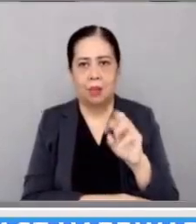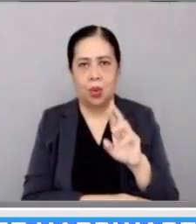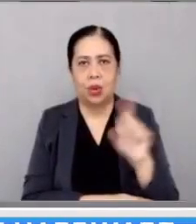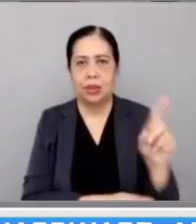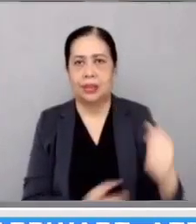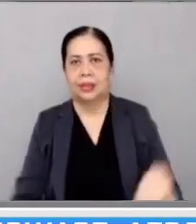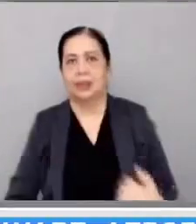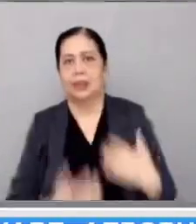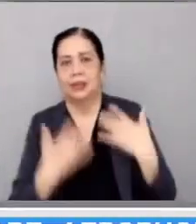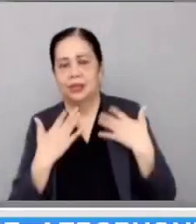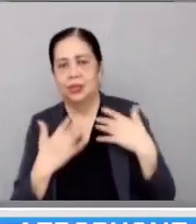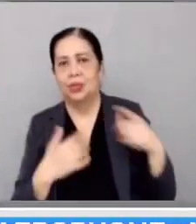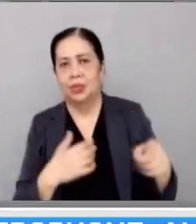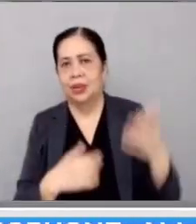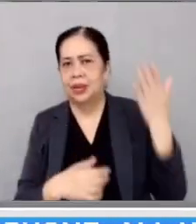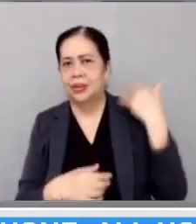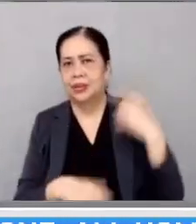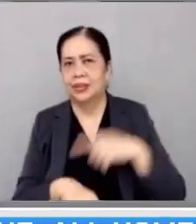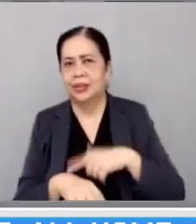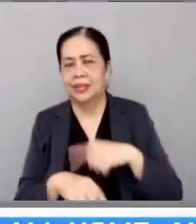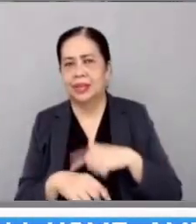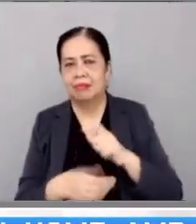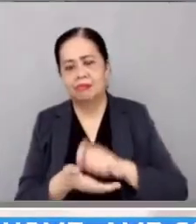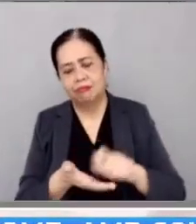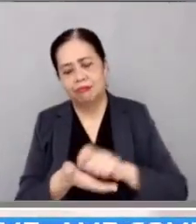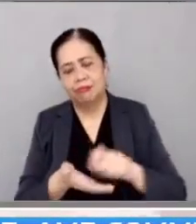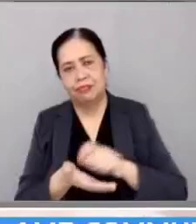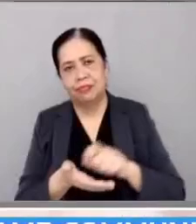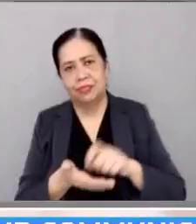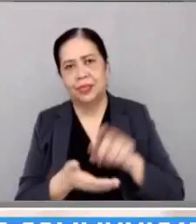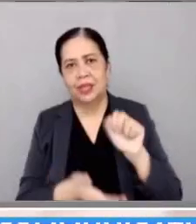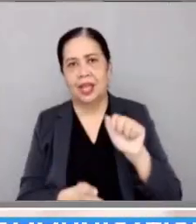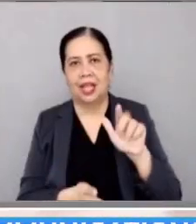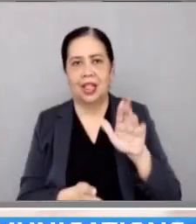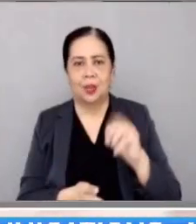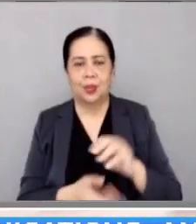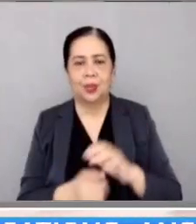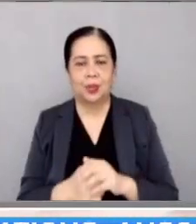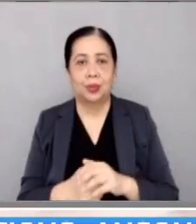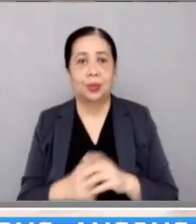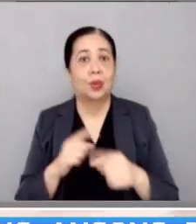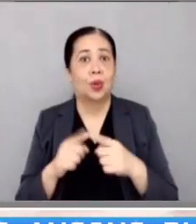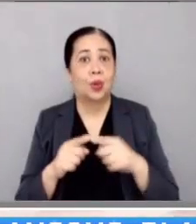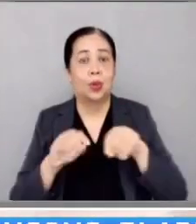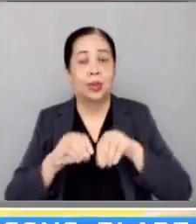Taylor noong panahong sinusulat niya ang album. Lalabas yan sa July 7.